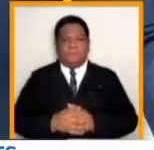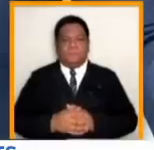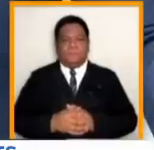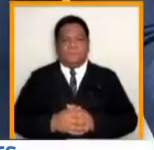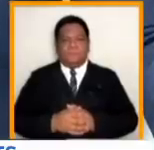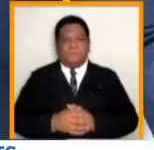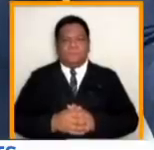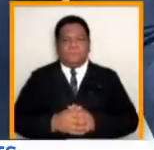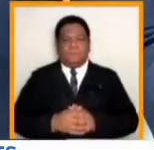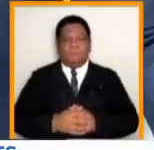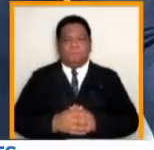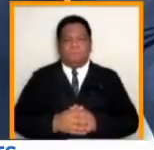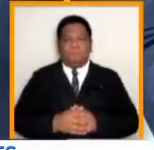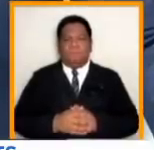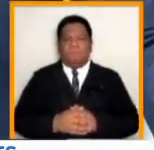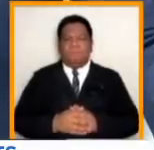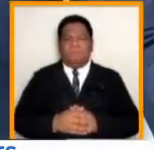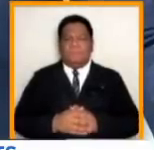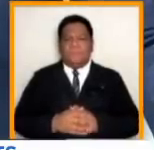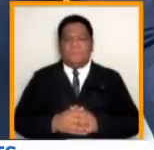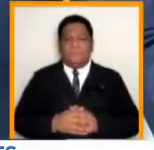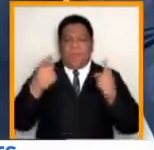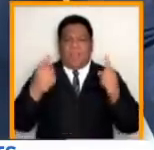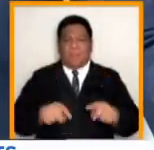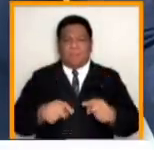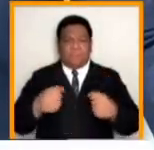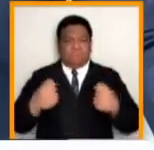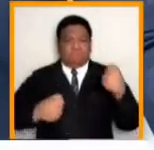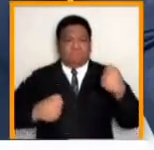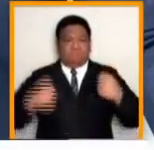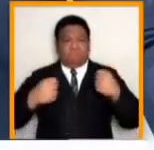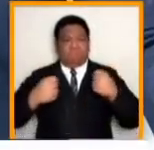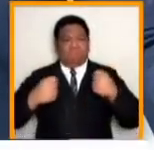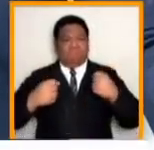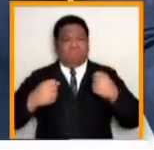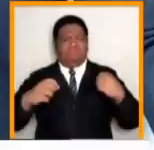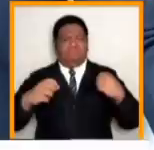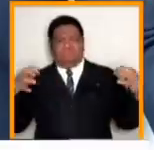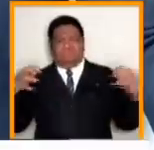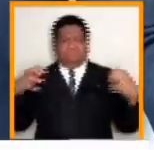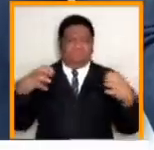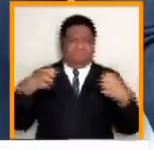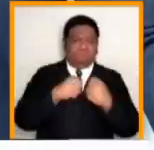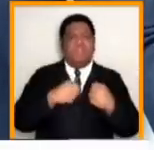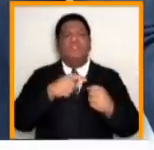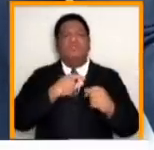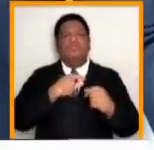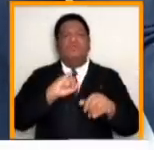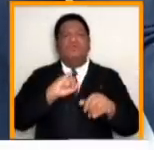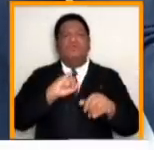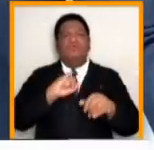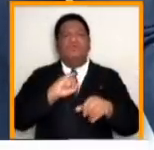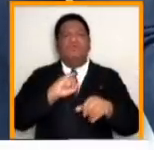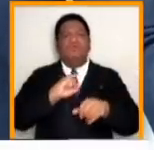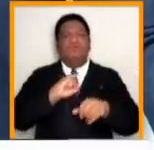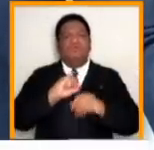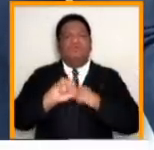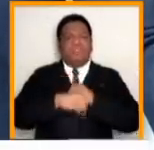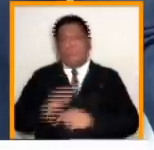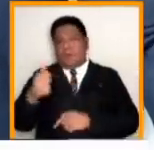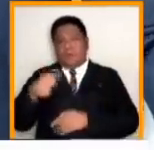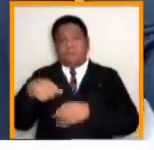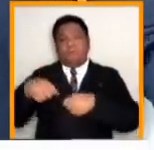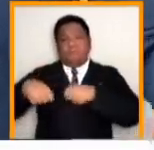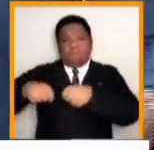Parang latang na yupi ang isang pickup nang bumaga sa mga nakaparadang jeep sa Cavite. Patay naman ang isang rider matapos masagasaan ng trailer truck